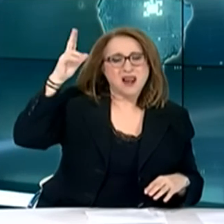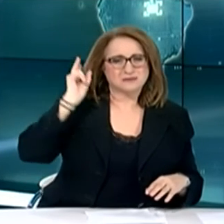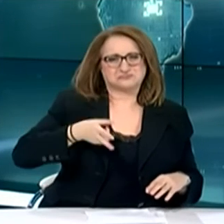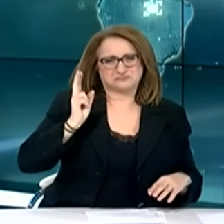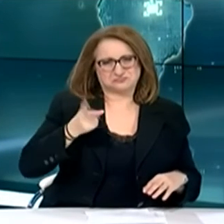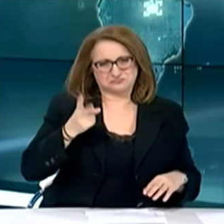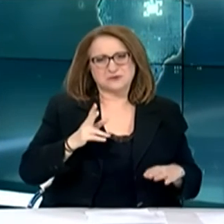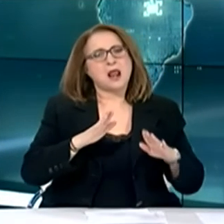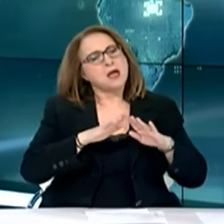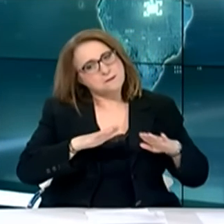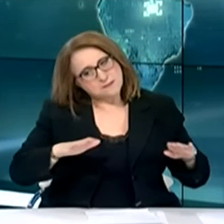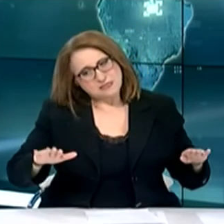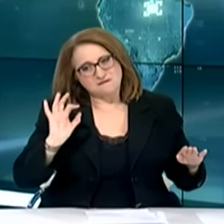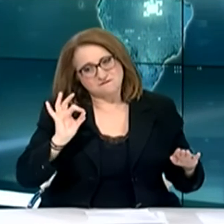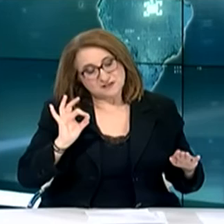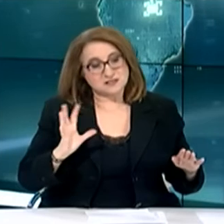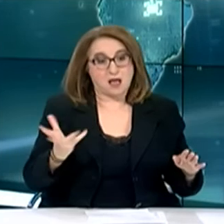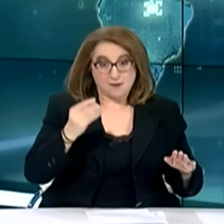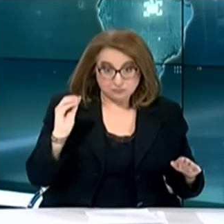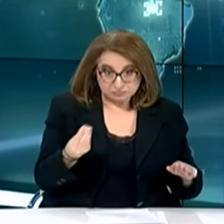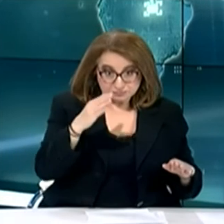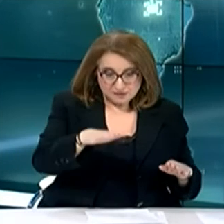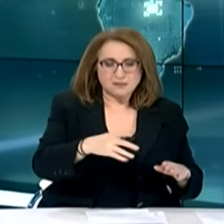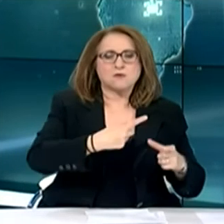τη στιγμή κρούσματα σε παιδιά, απομονώνουμε όλο το περιβάλλον.